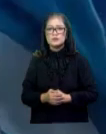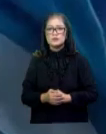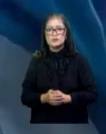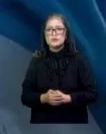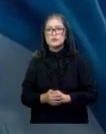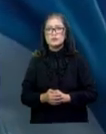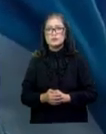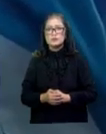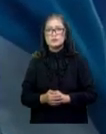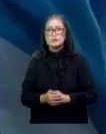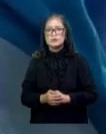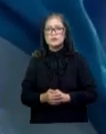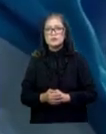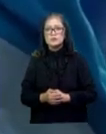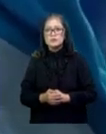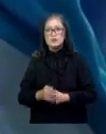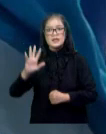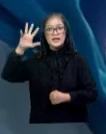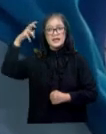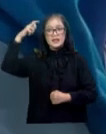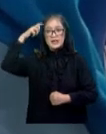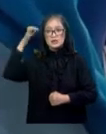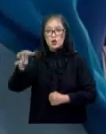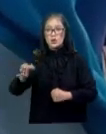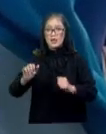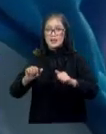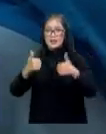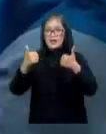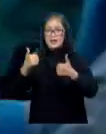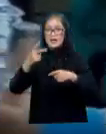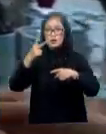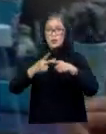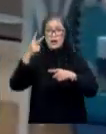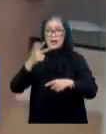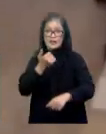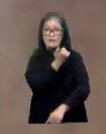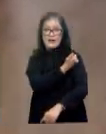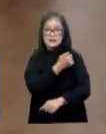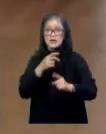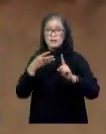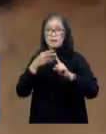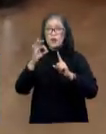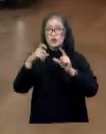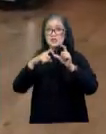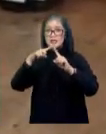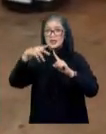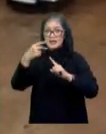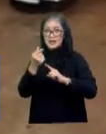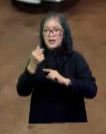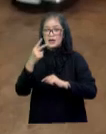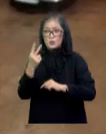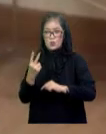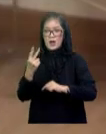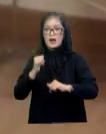Dinas Kesehatan Kota Tangerang sudah mulai melaksanakan kegiatan vaksinasi booster kedua untuk tenaga kesehatan. Kegiatan vaksinasi